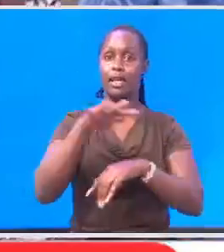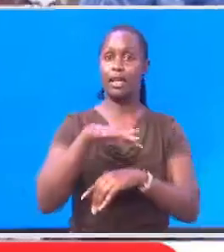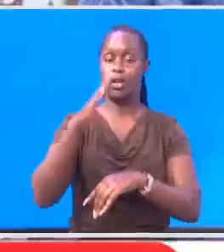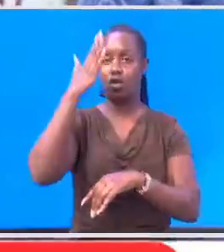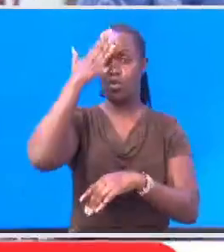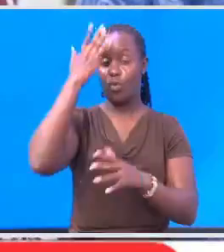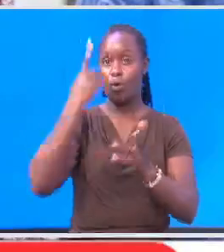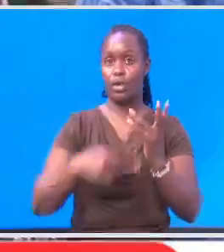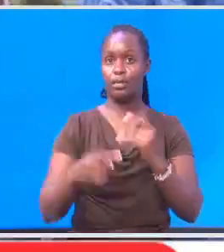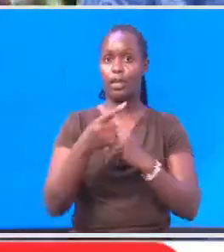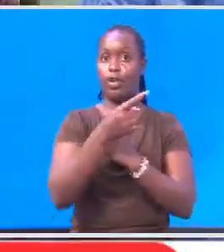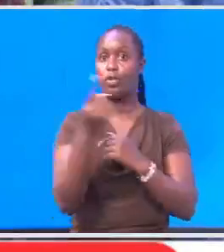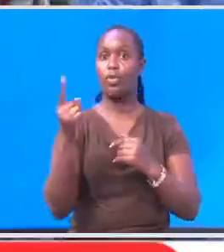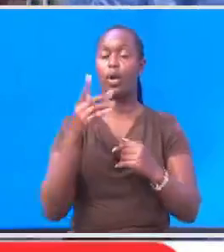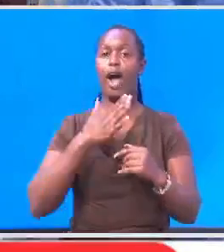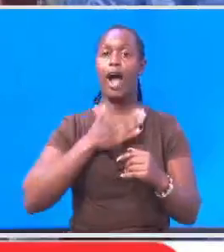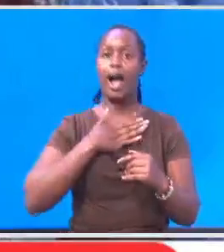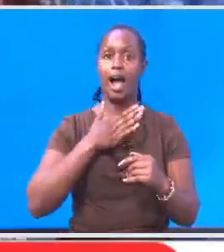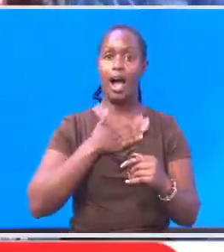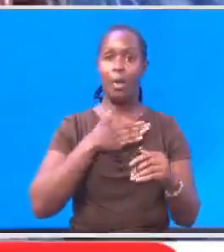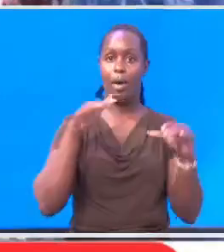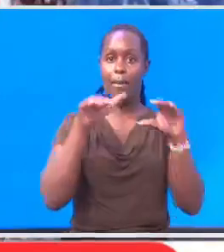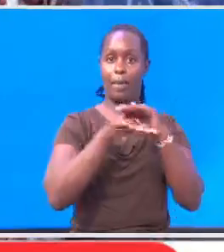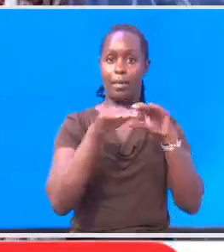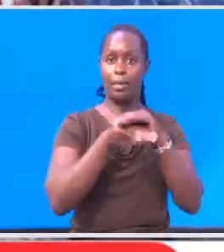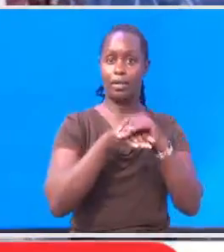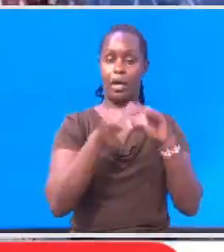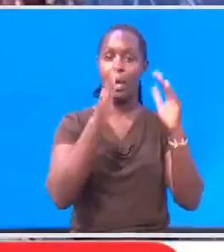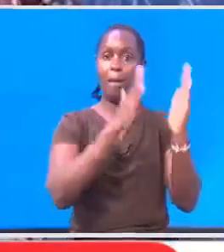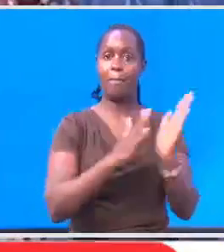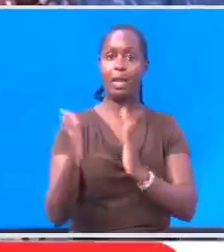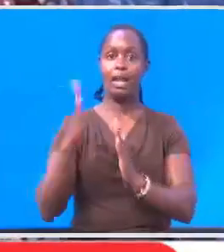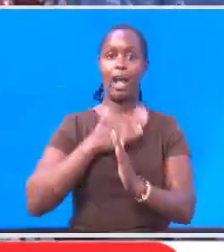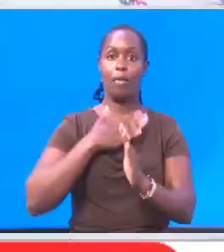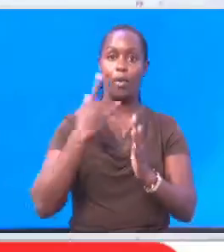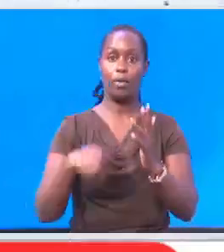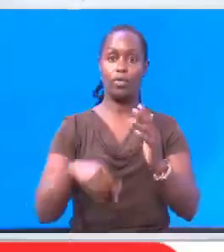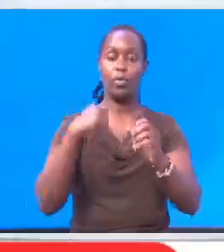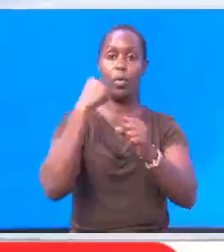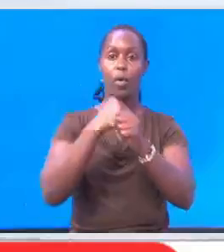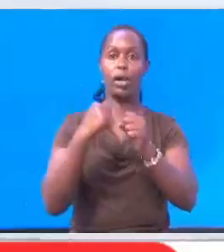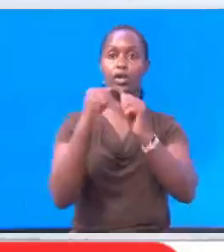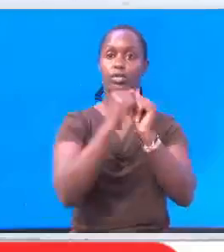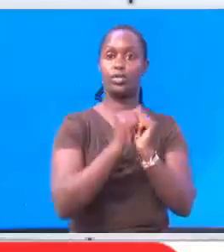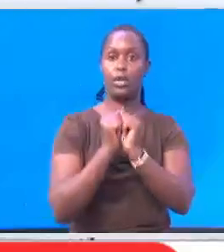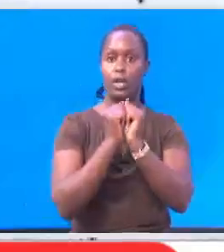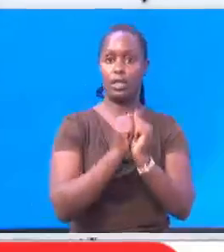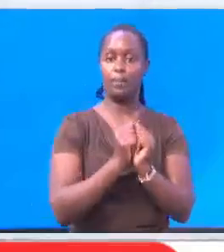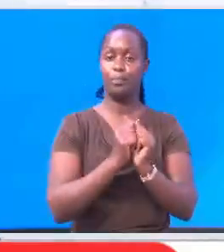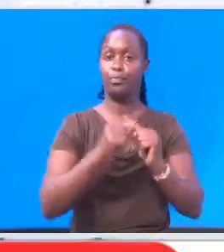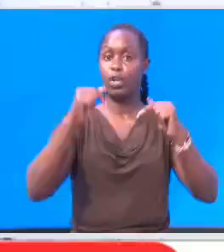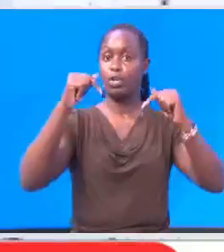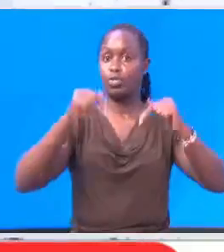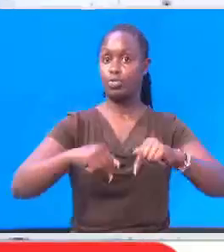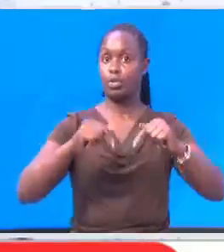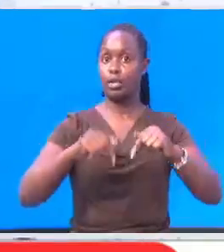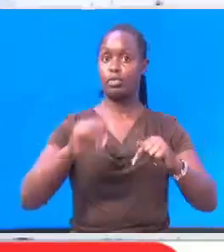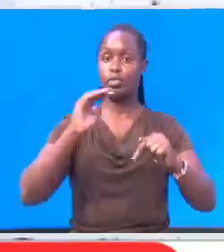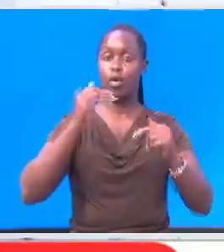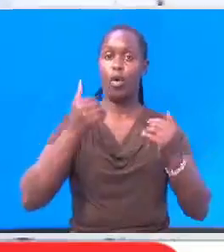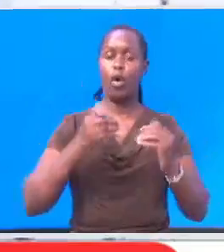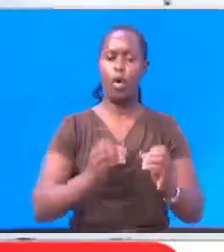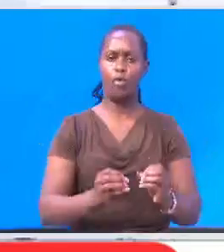ni washirika wetu na mpango yetu ni kufanya kazi pamoja na nyinyi. Leo hii umetuanzishia